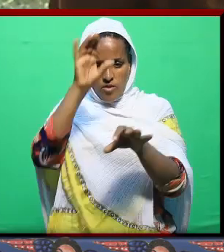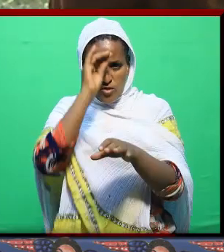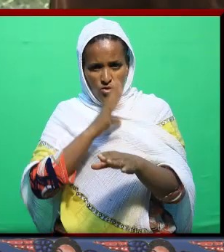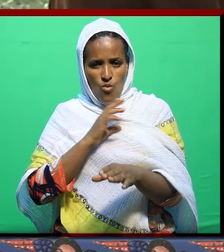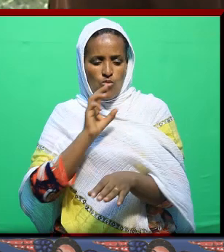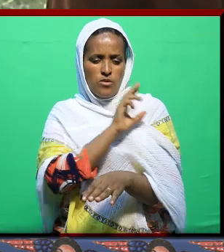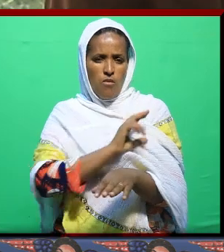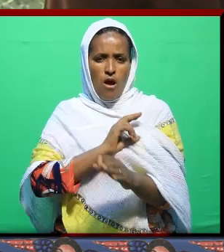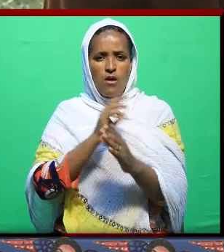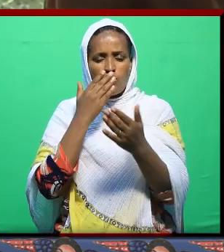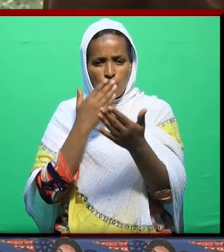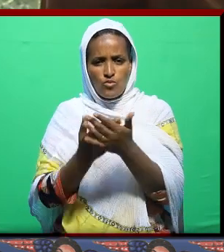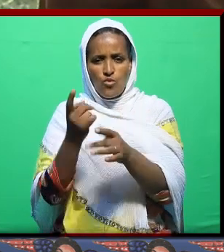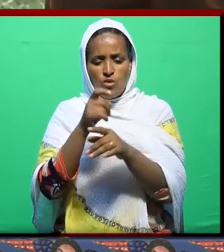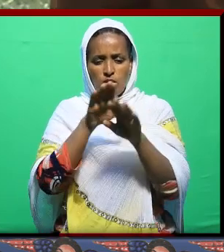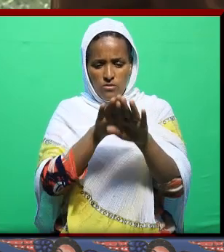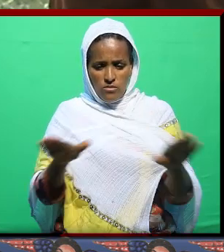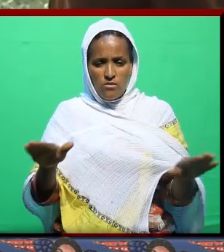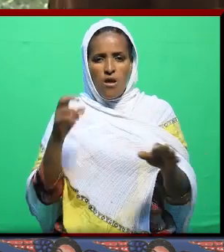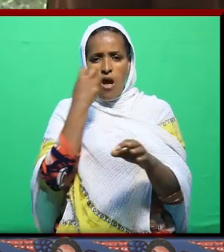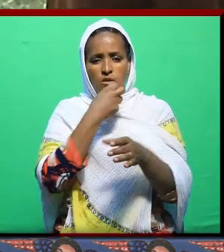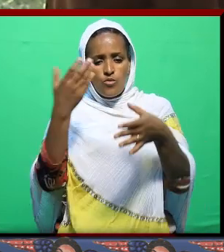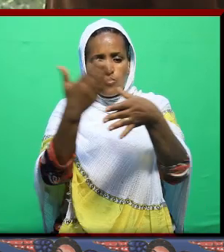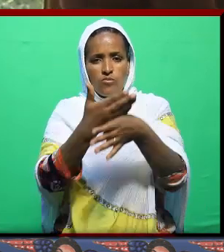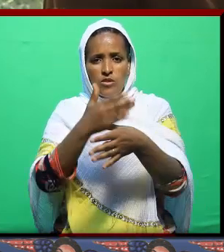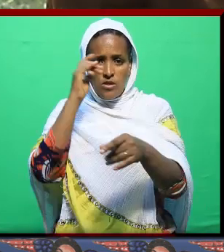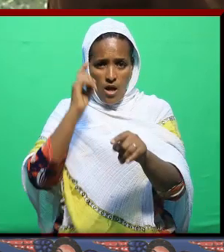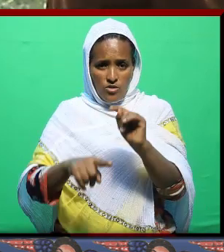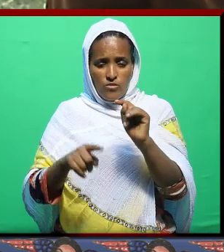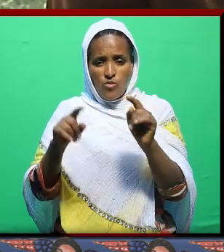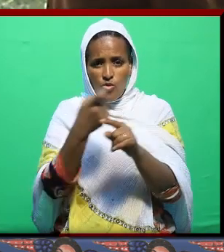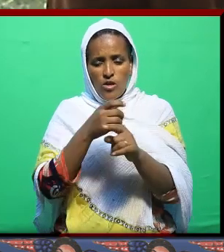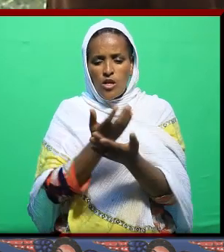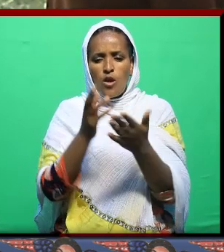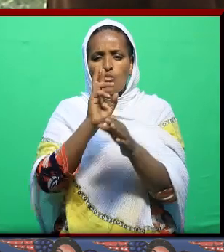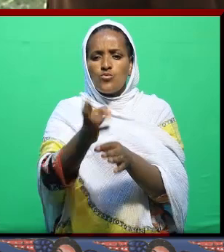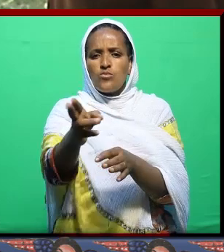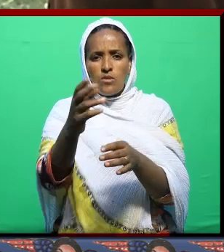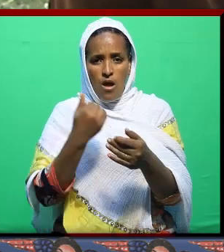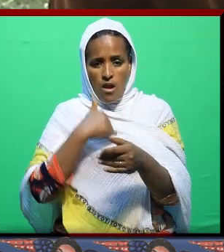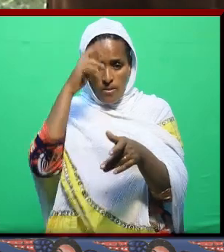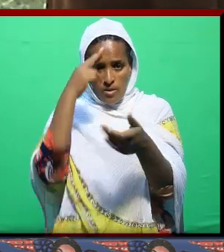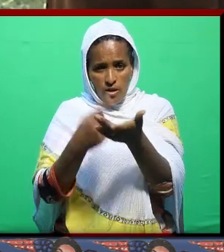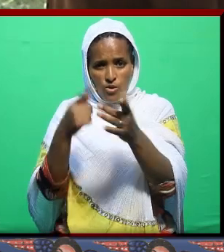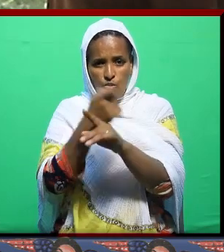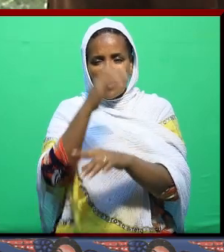ጽሞና ከሌለው ሰው አንደበቱን የማይገታ ከሆነ ሰው ለነገሮች ሁሉ ችኩል ከሆነ በተለይ